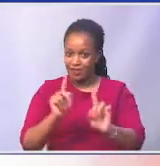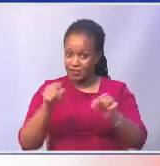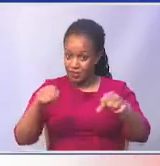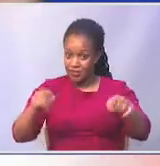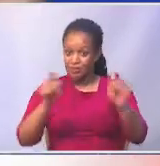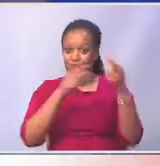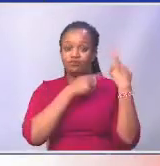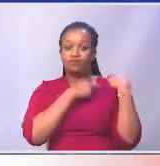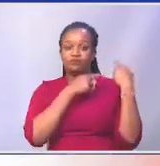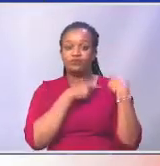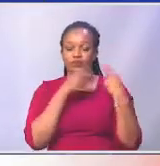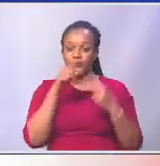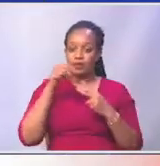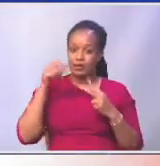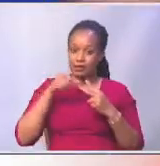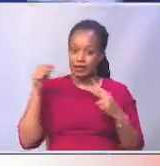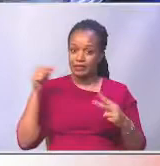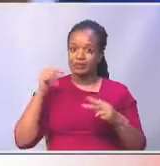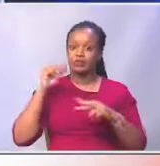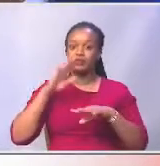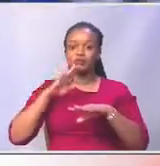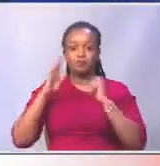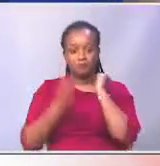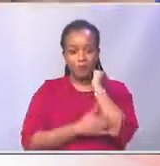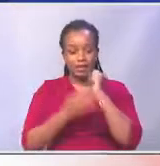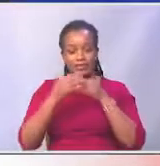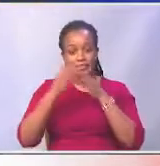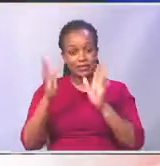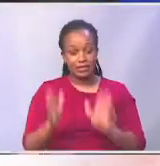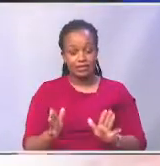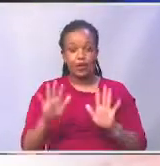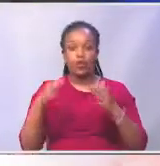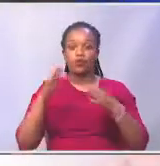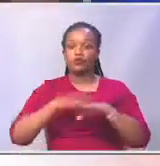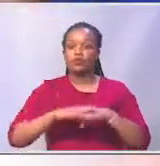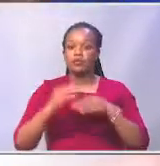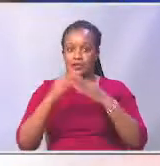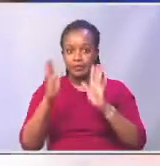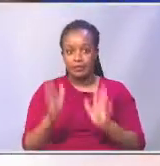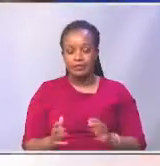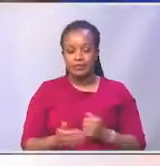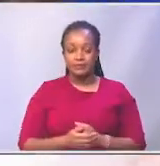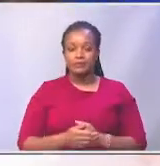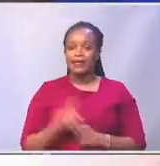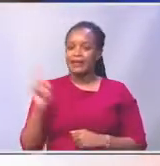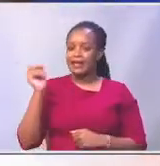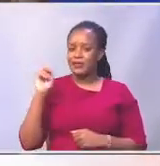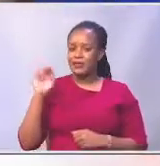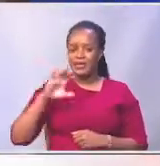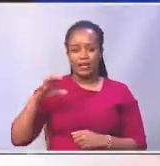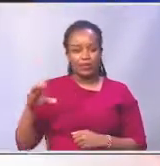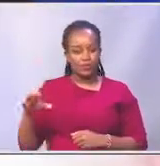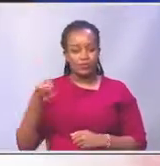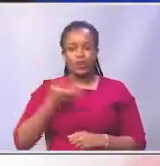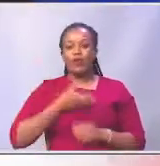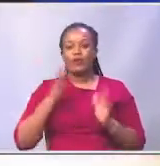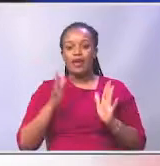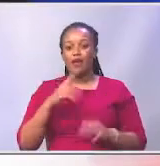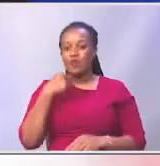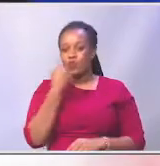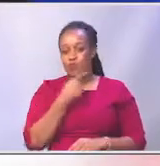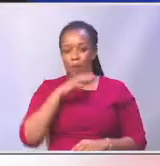mnachagua. Iko locked, hata ukitembea huko na kule, Nairobi ni ya baba. Na sisi tuko tayari